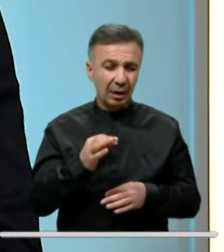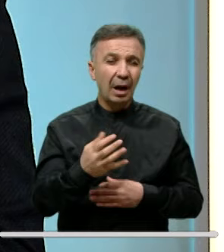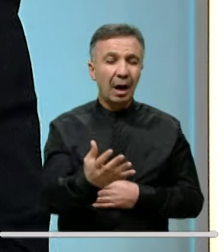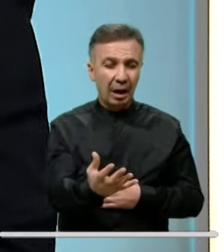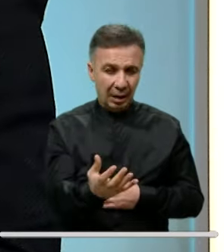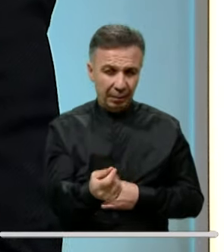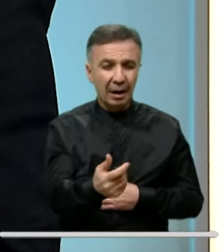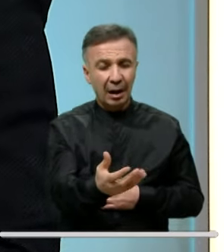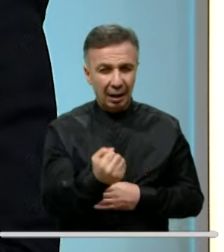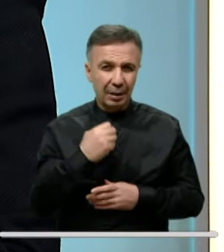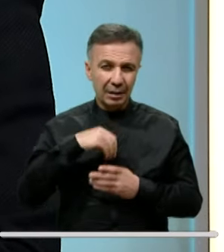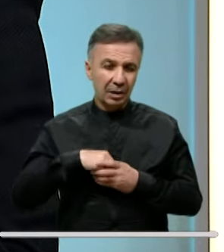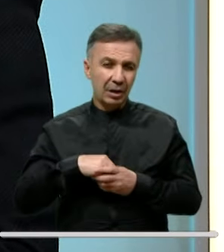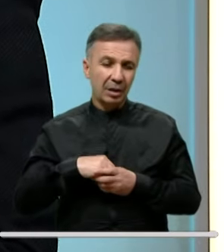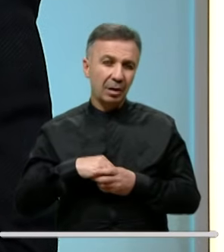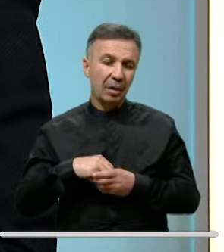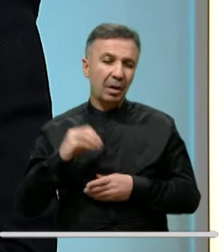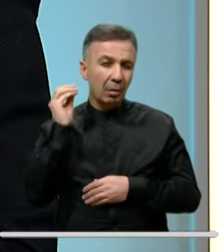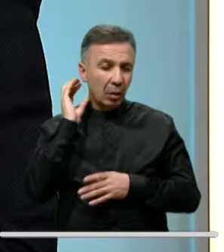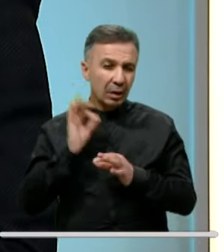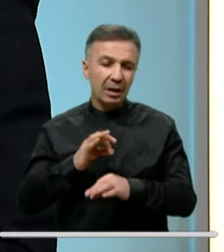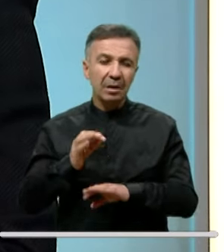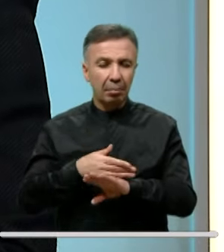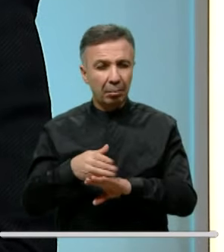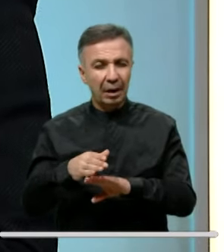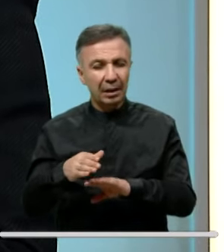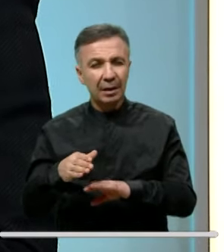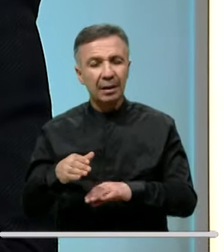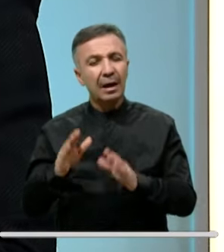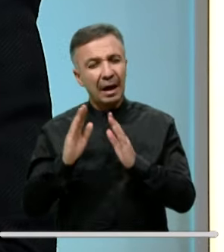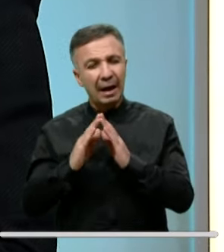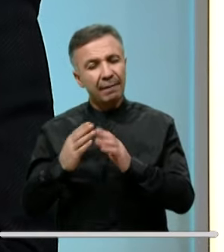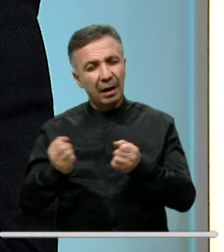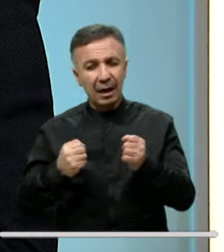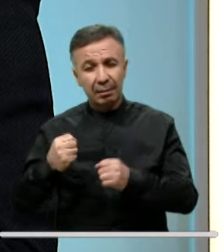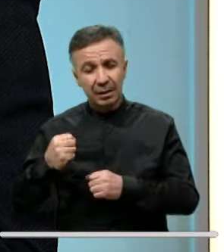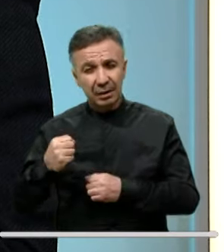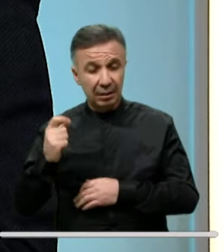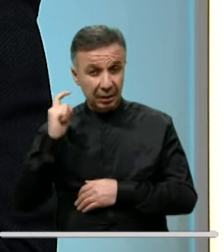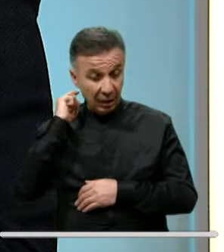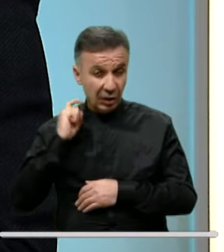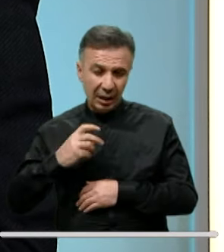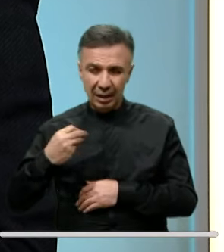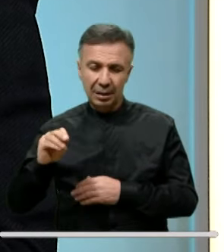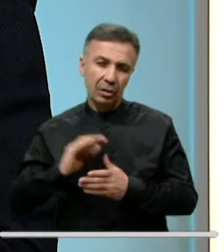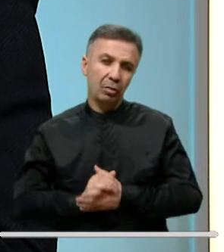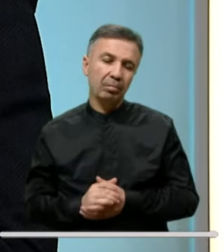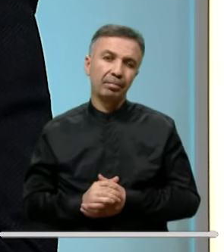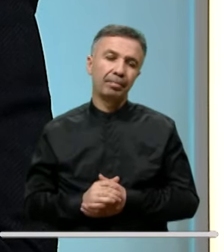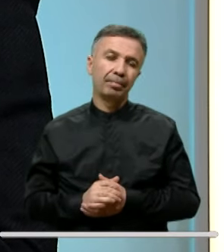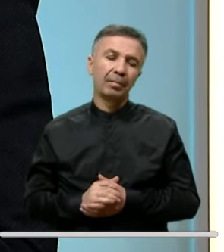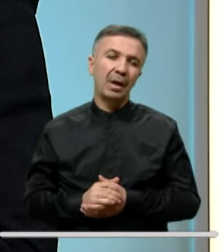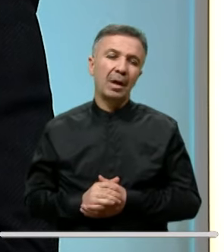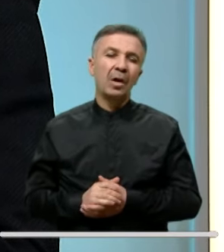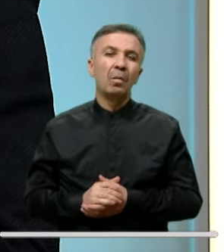bu sefer ne yapıyor? Borçlunun efendim malı icra yoluyla efendim satılıyor. Bu satış